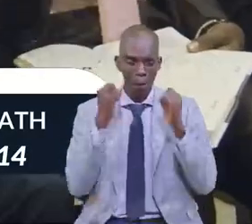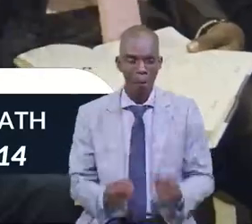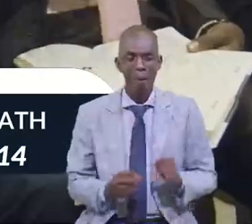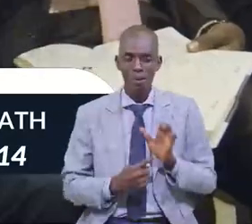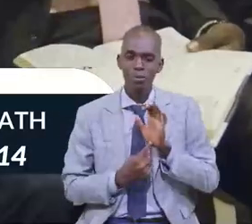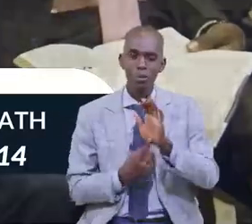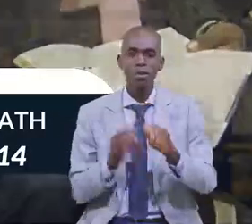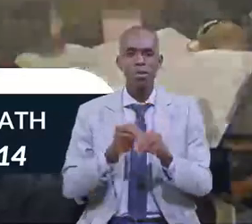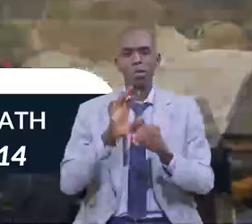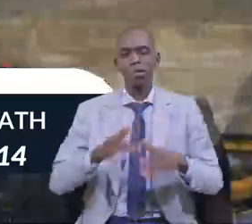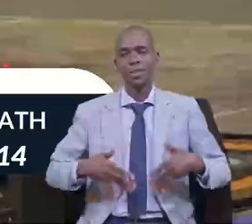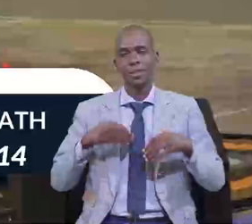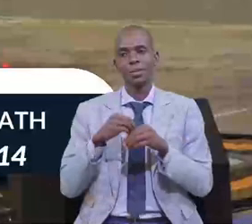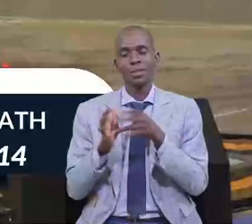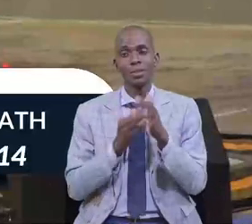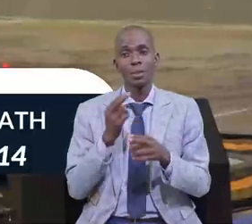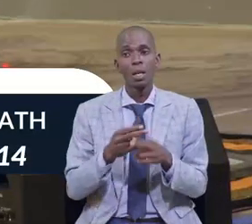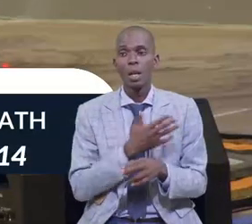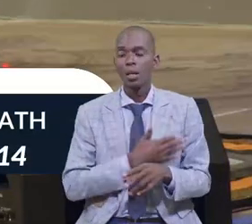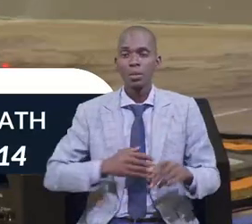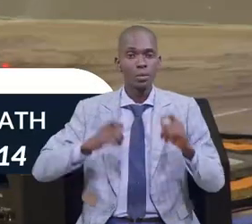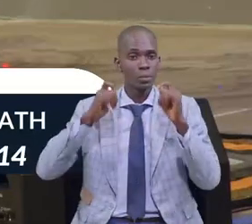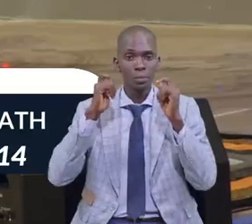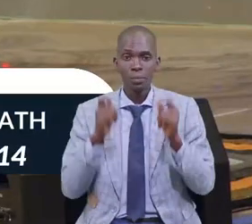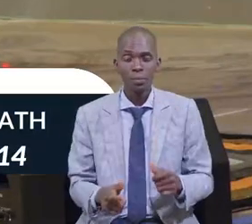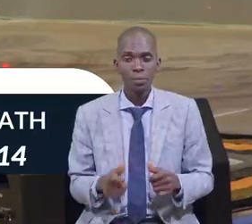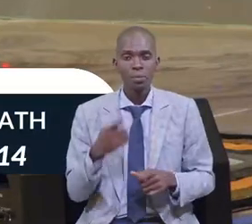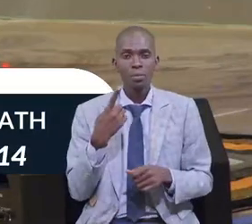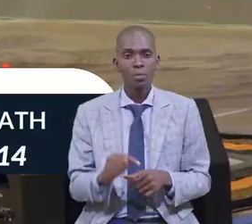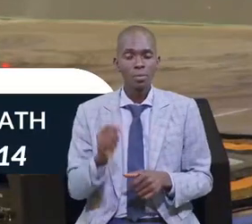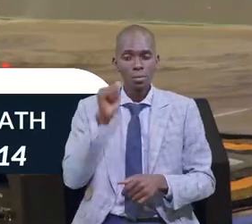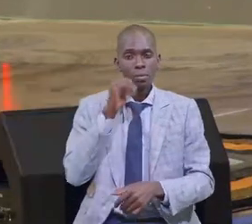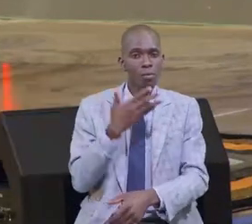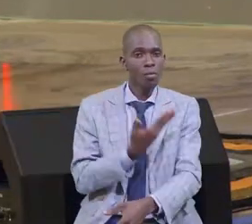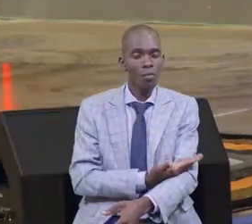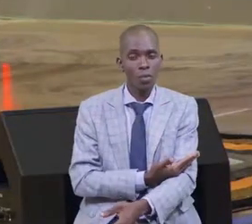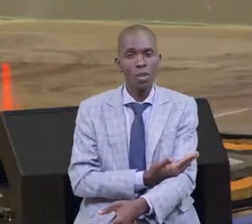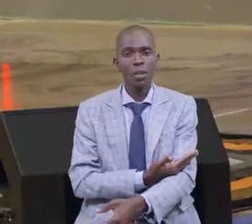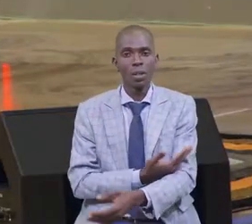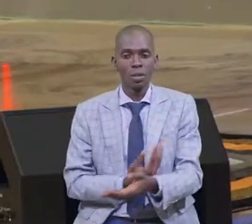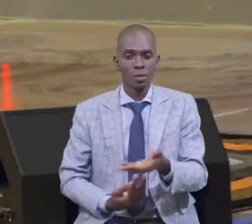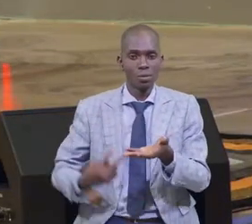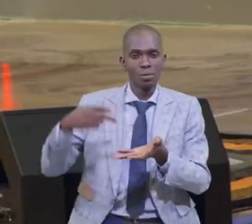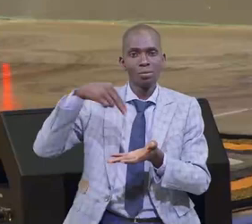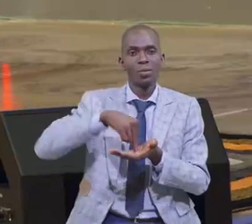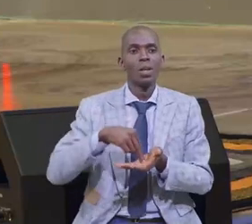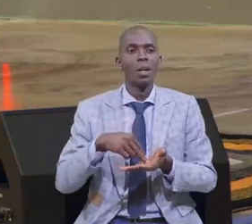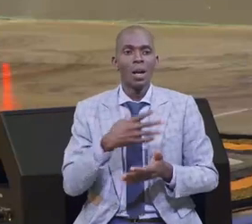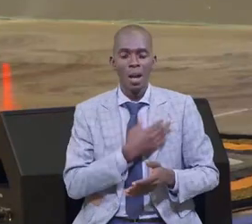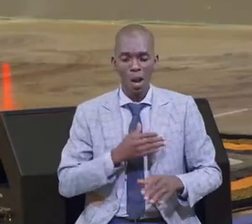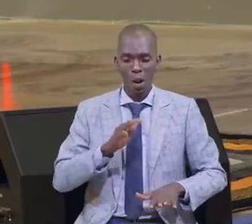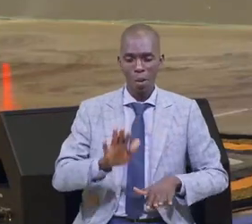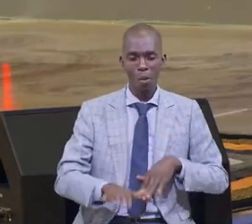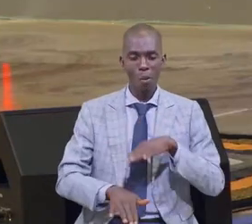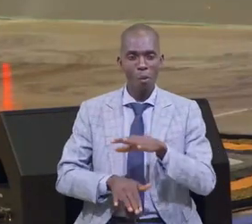Une puissance, une manifestation de puissance immédiate dans votre vie. Aussitôt la jeune fille se leva